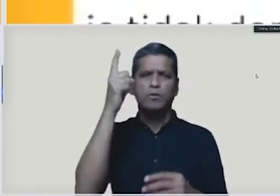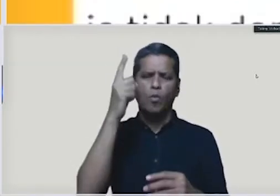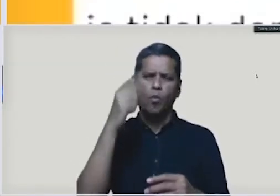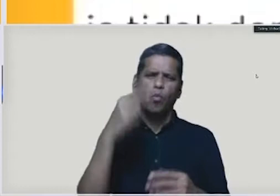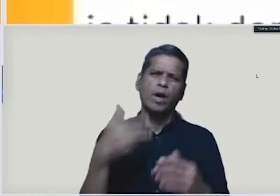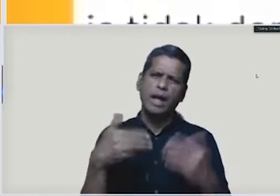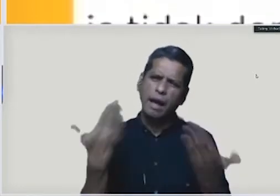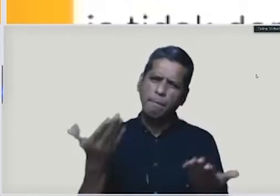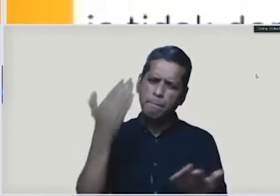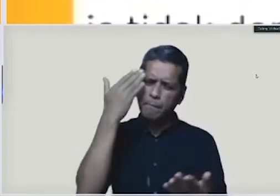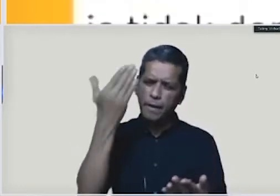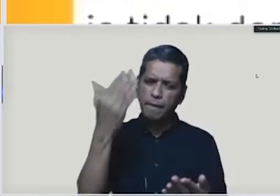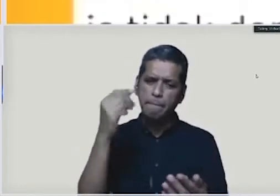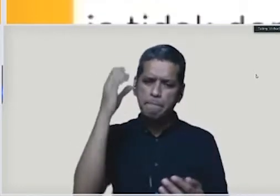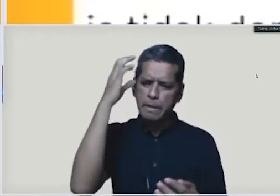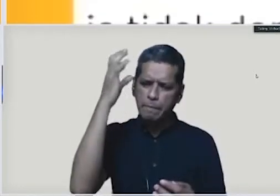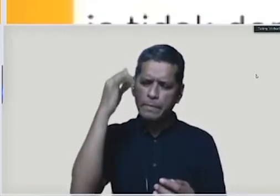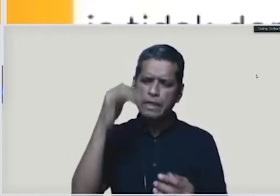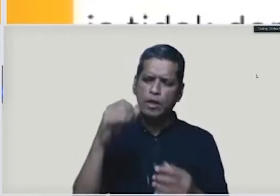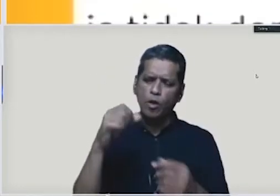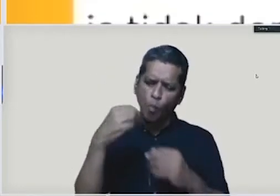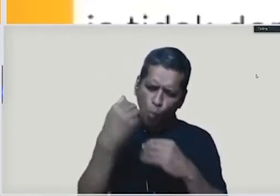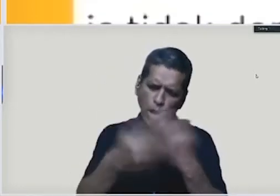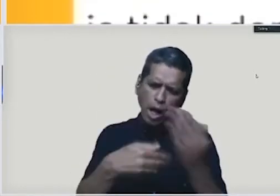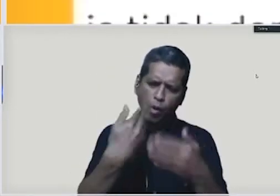ini Mimpi yang penting